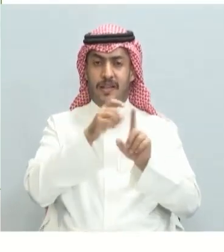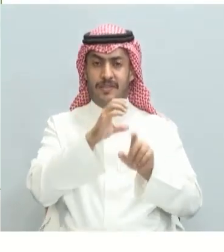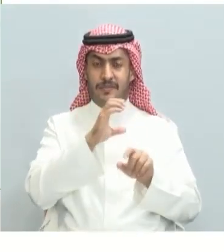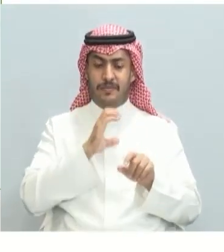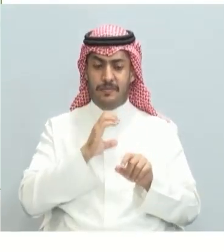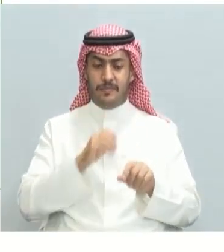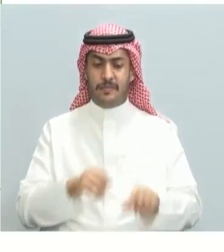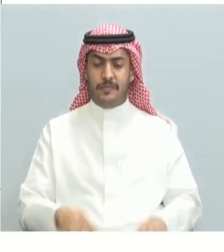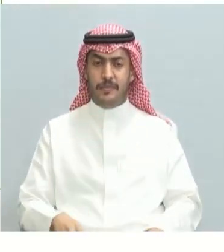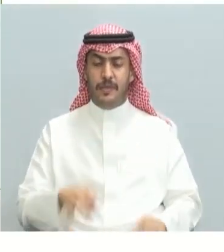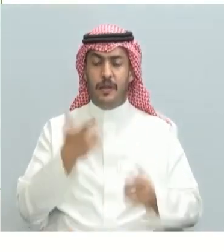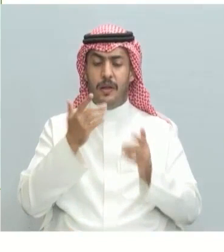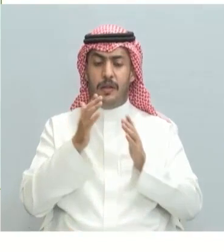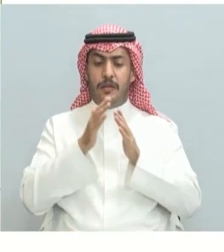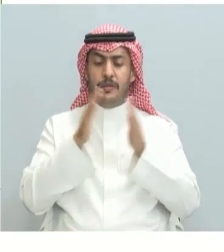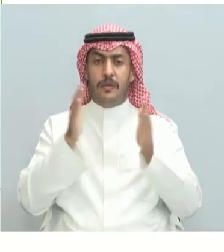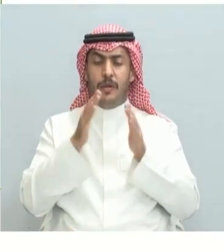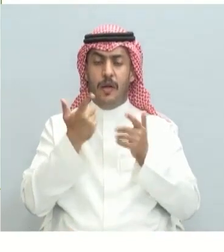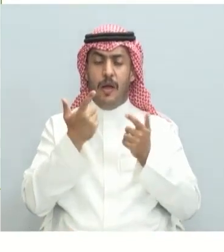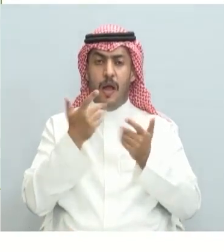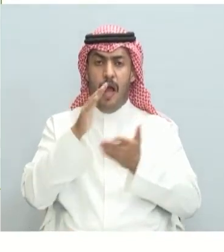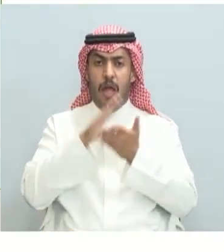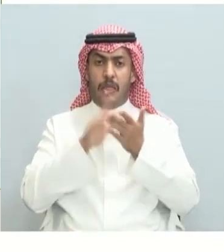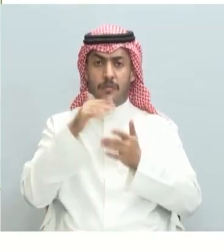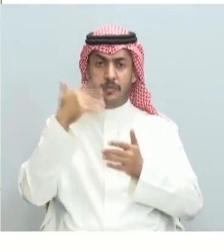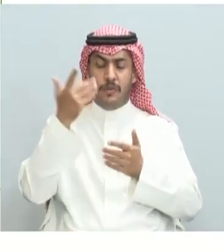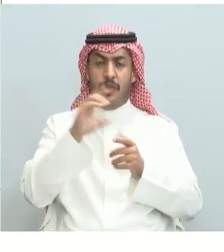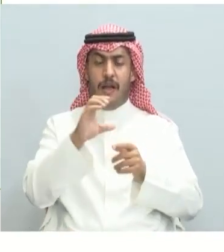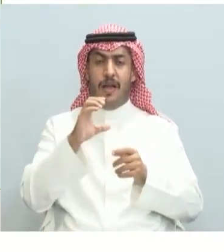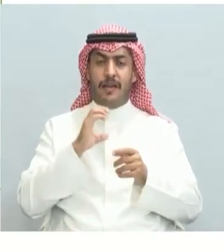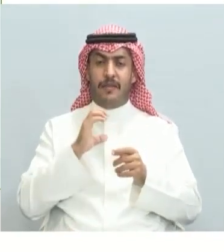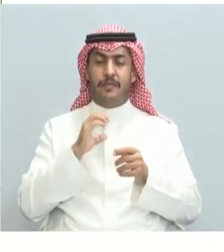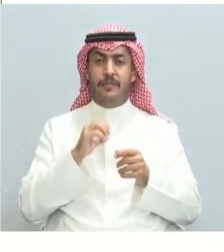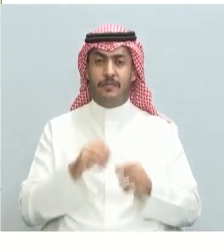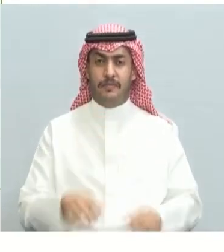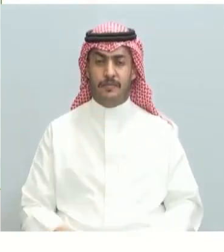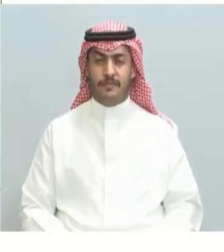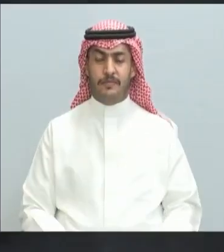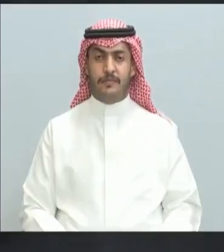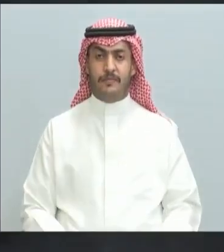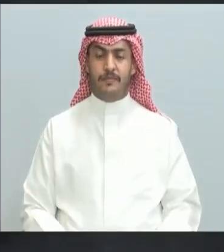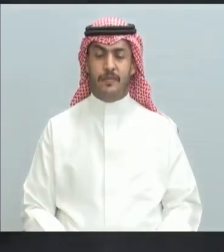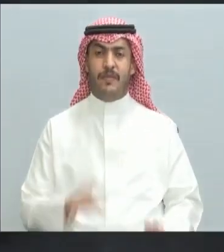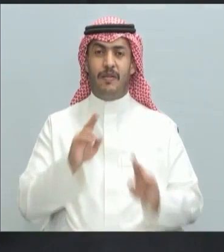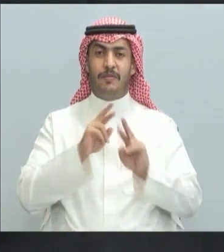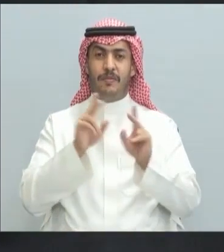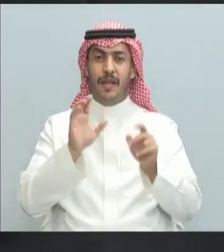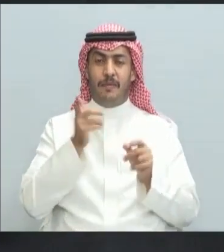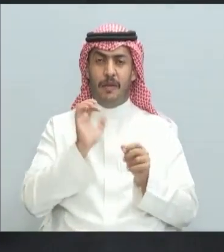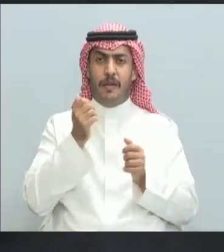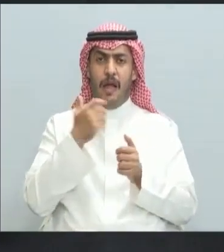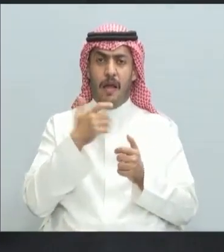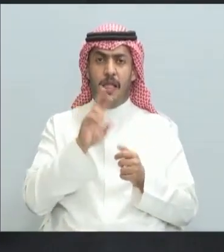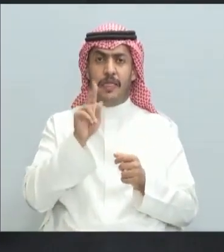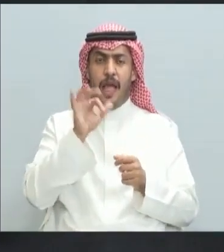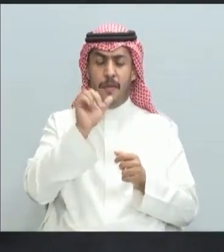ونقصد هنا حجم المخاط في هذا القرض اذا تختلف ادوات التامين وتختلف